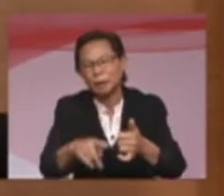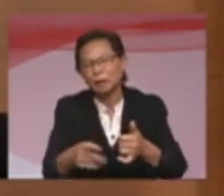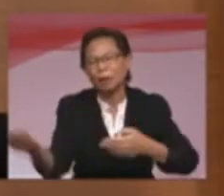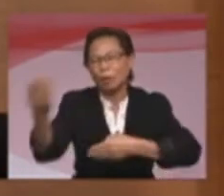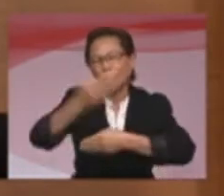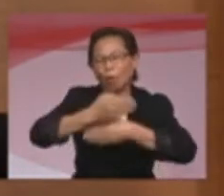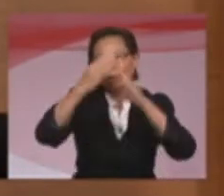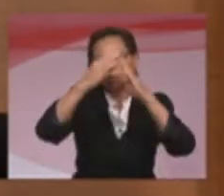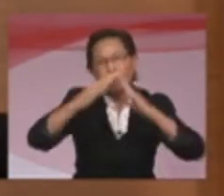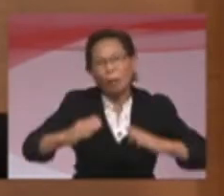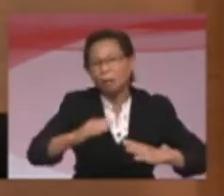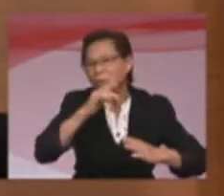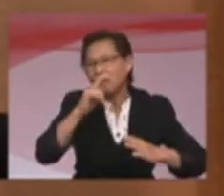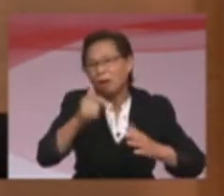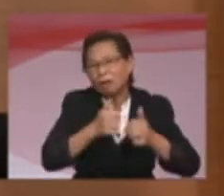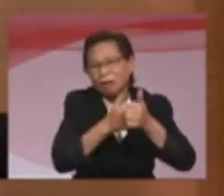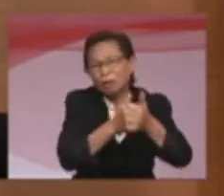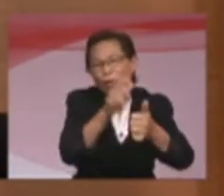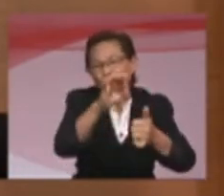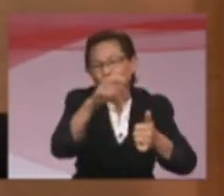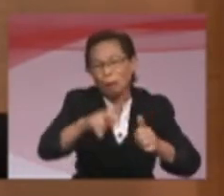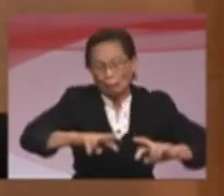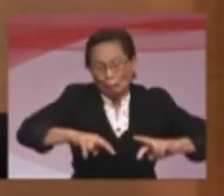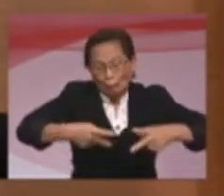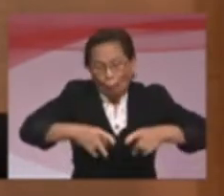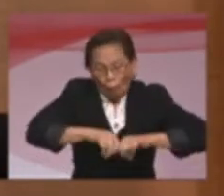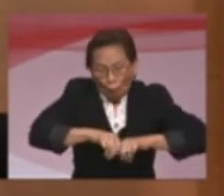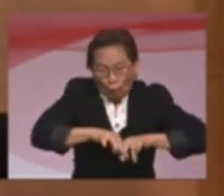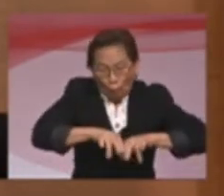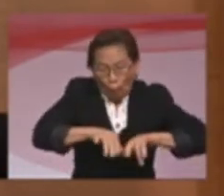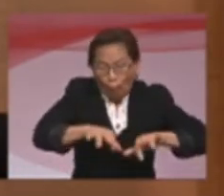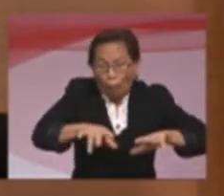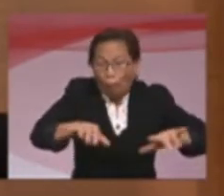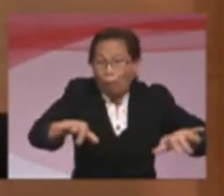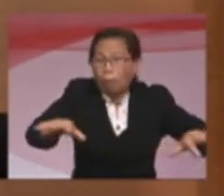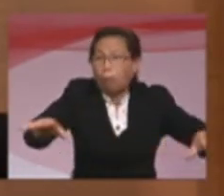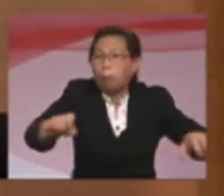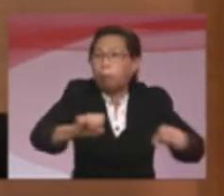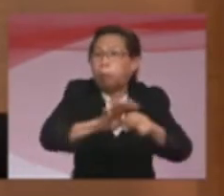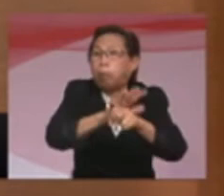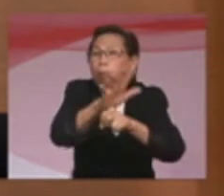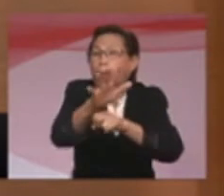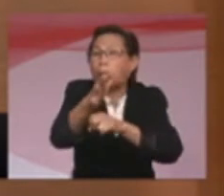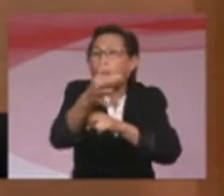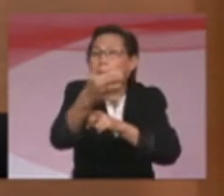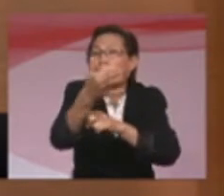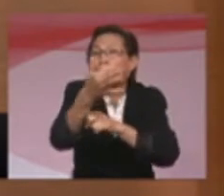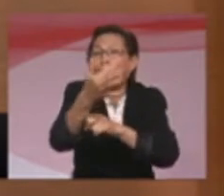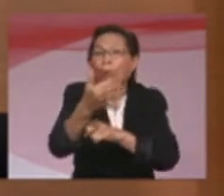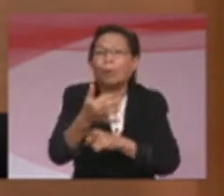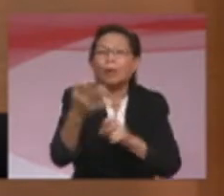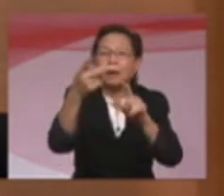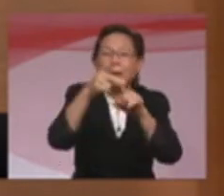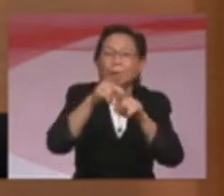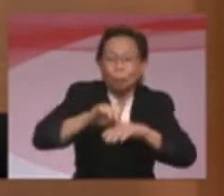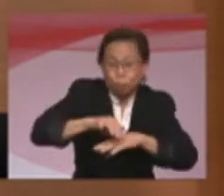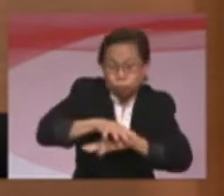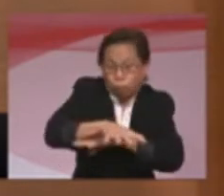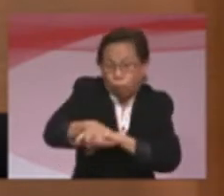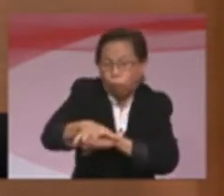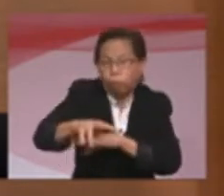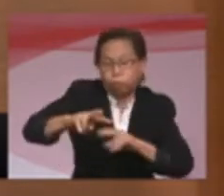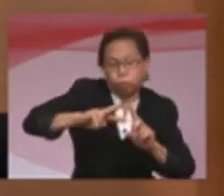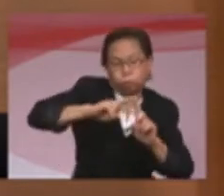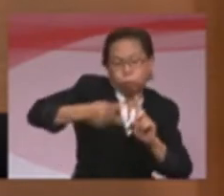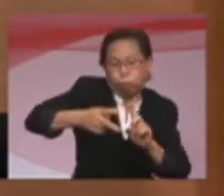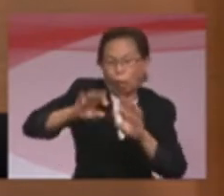kuarantin di rumah yang telah menyebabkan penularan jangkitan COVID-19 kepada ahli keluarga dan